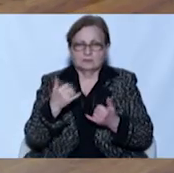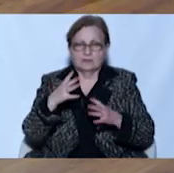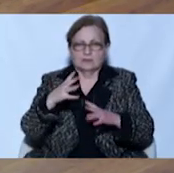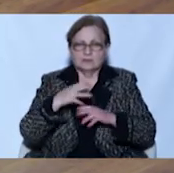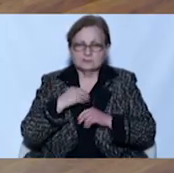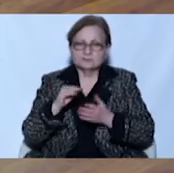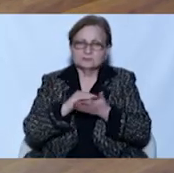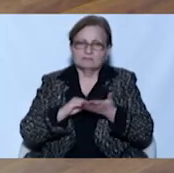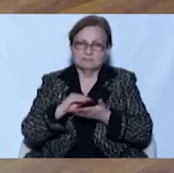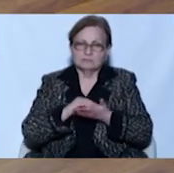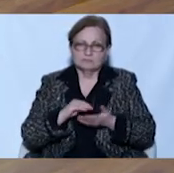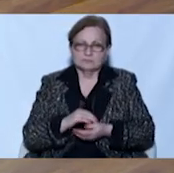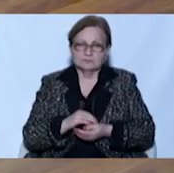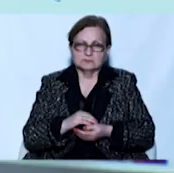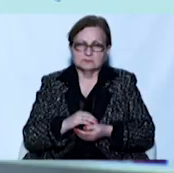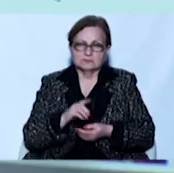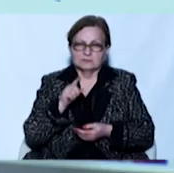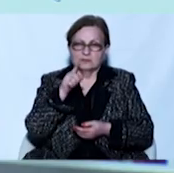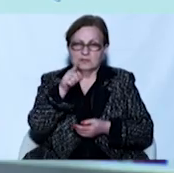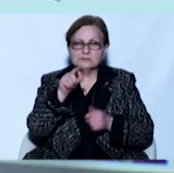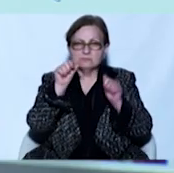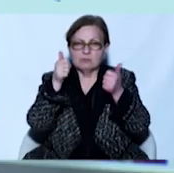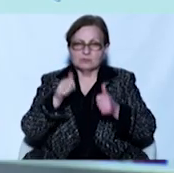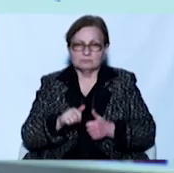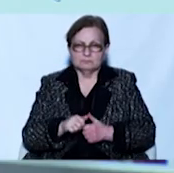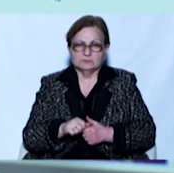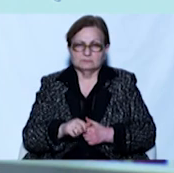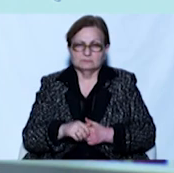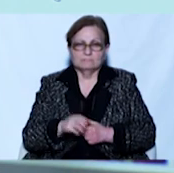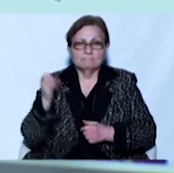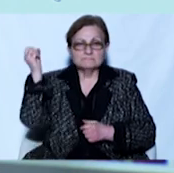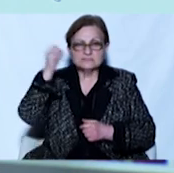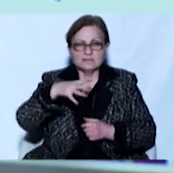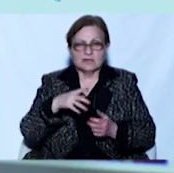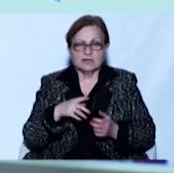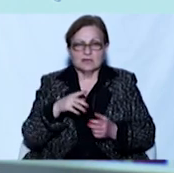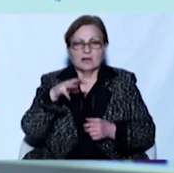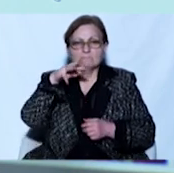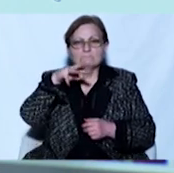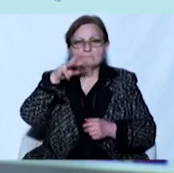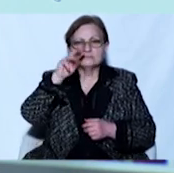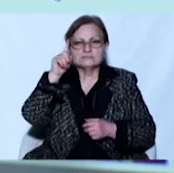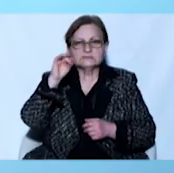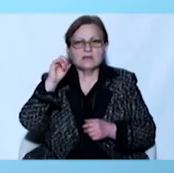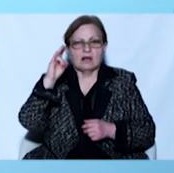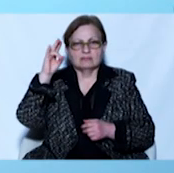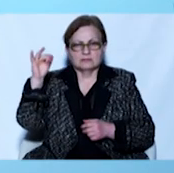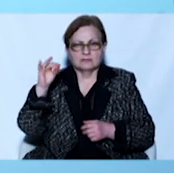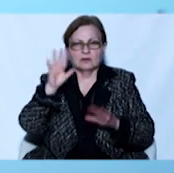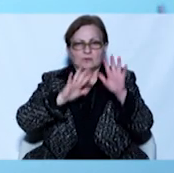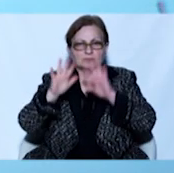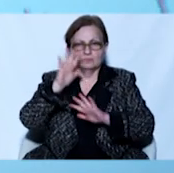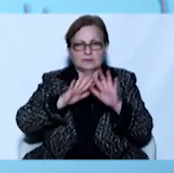ერთად გავიმეოროთ ეს ფორმები. მზე მზიანი,